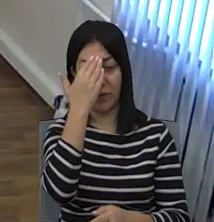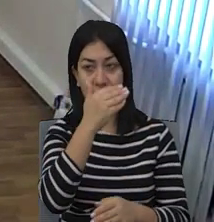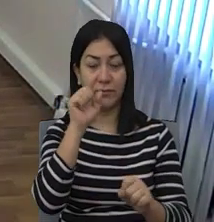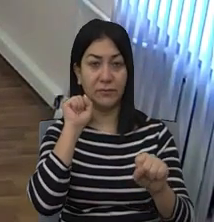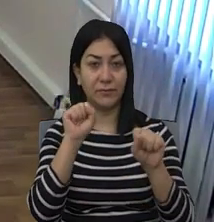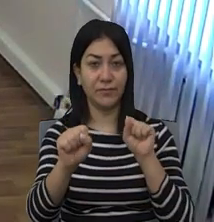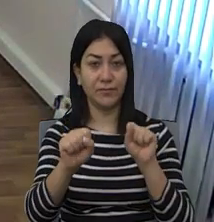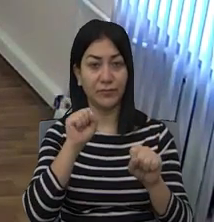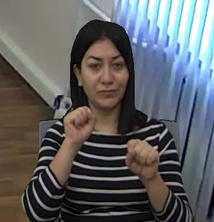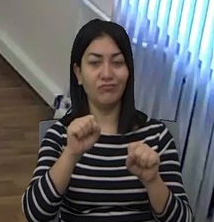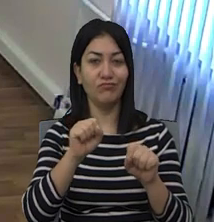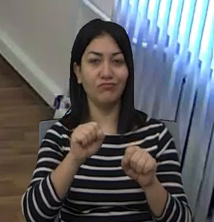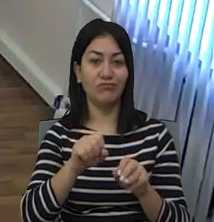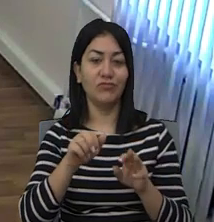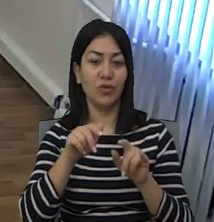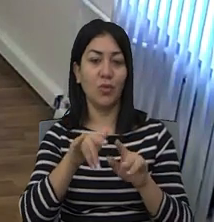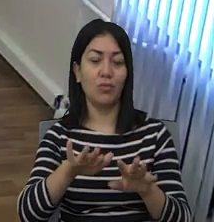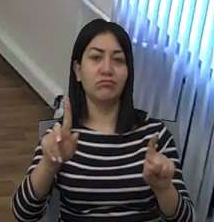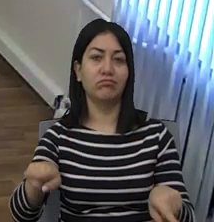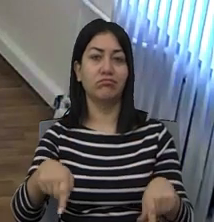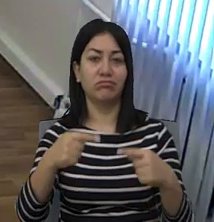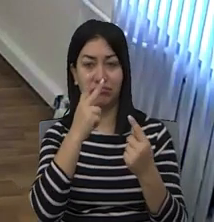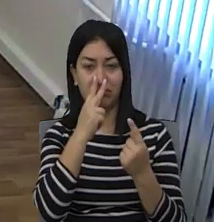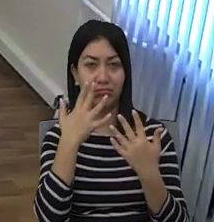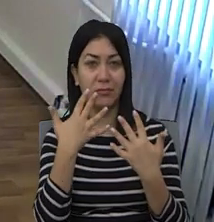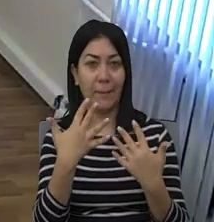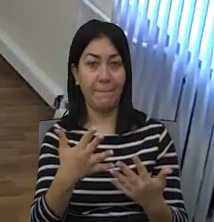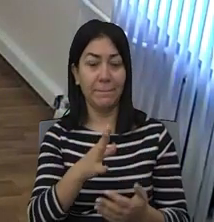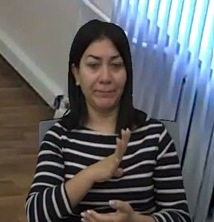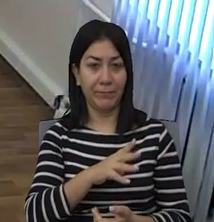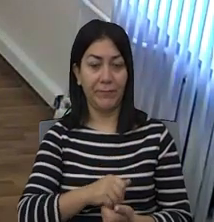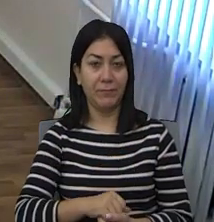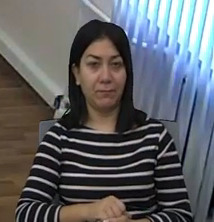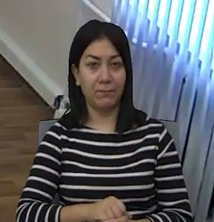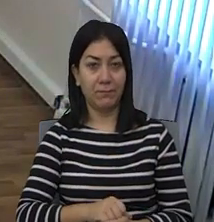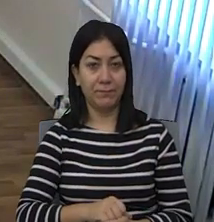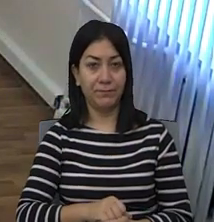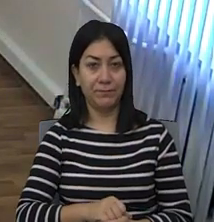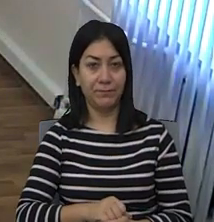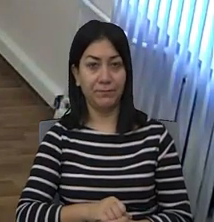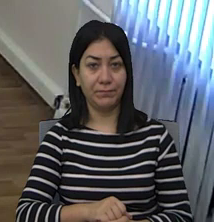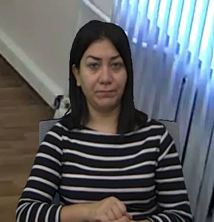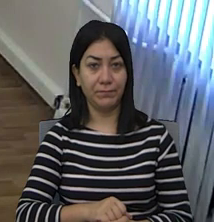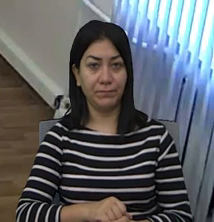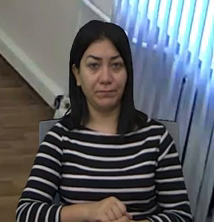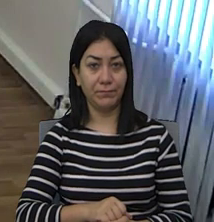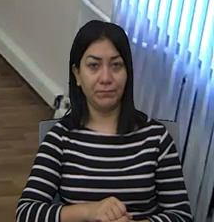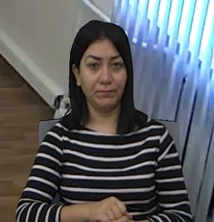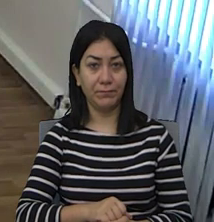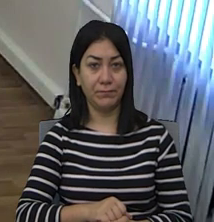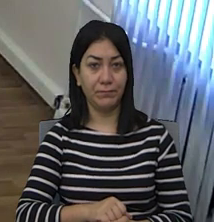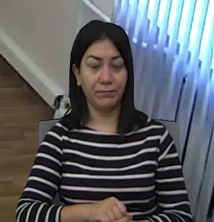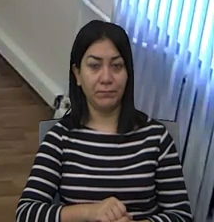ժողովրդավարական ուրեմն հասունացող գործընթացին, ժողովրդավարության հասունացմանը. Political parties play an essential role in this